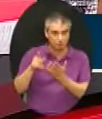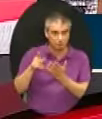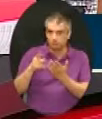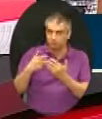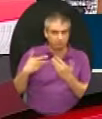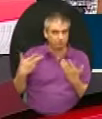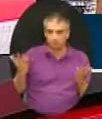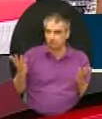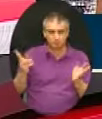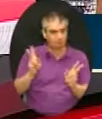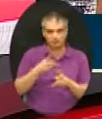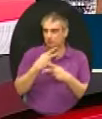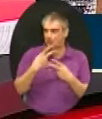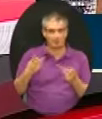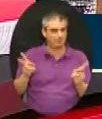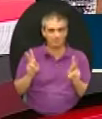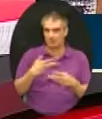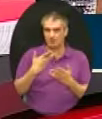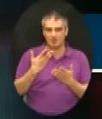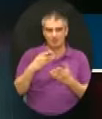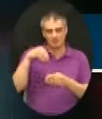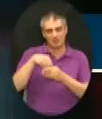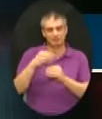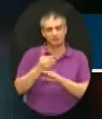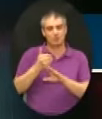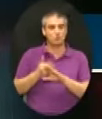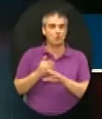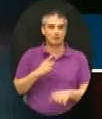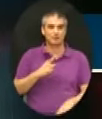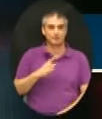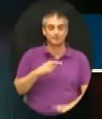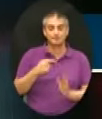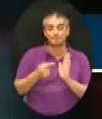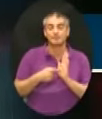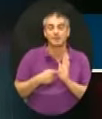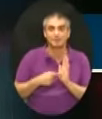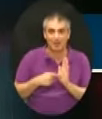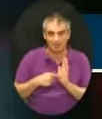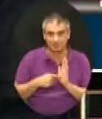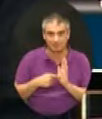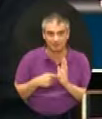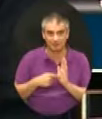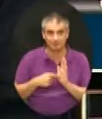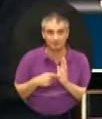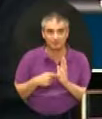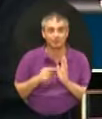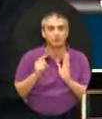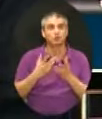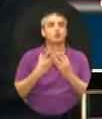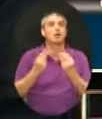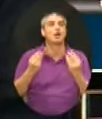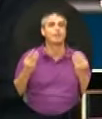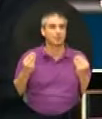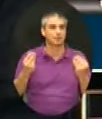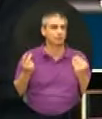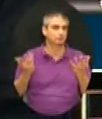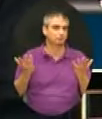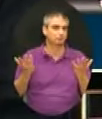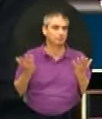שאין אפשרות להצביע מוקדם. ובגלל זה יש הרבה